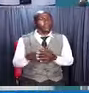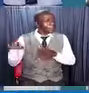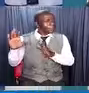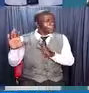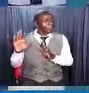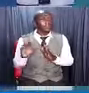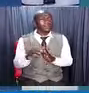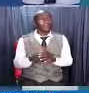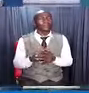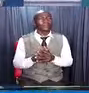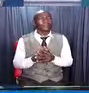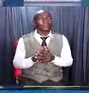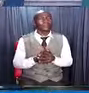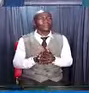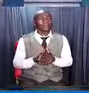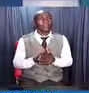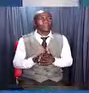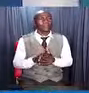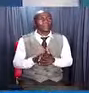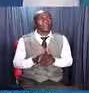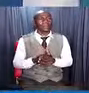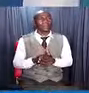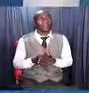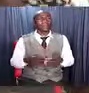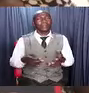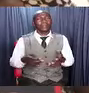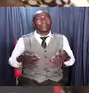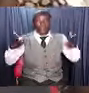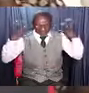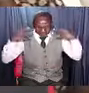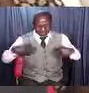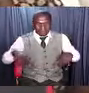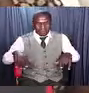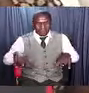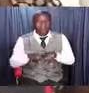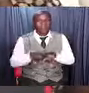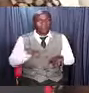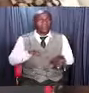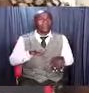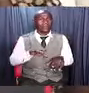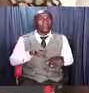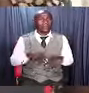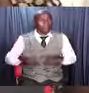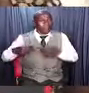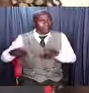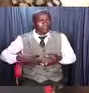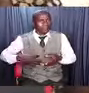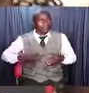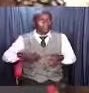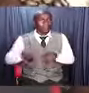Muache. Leave him alone. Yeye ndiye anafaa kuvarinda. He's the one who deserves to put on a dress.